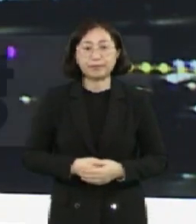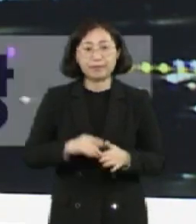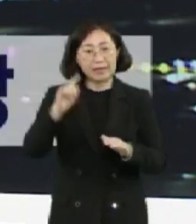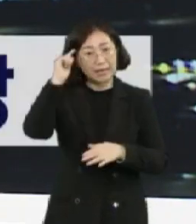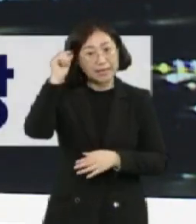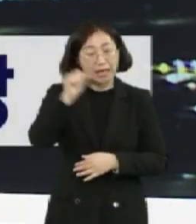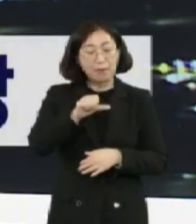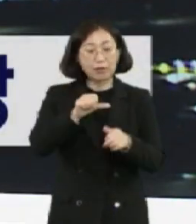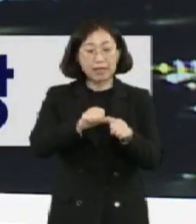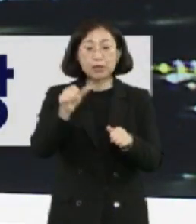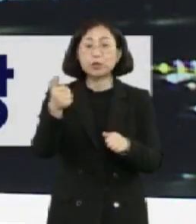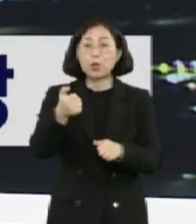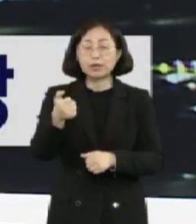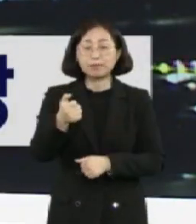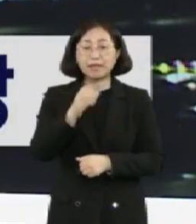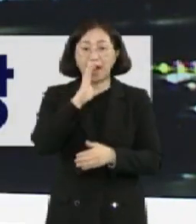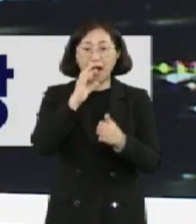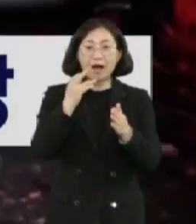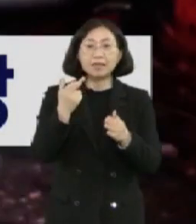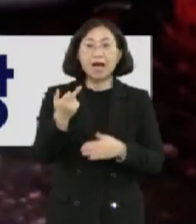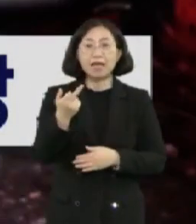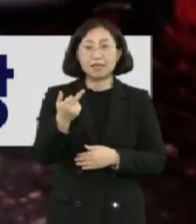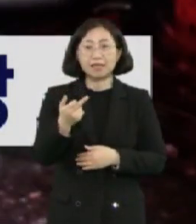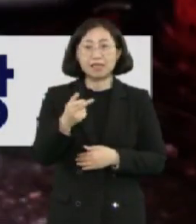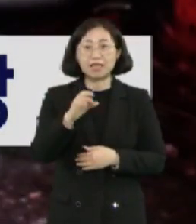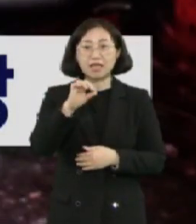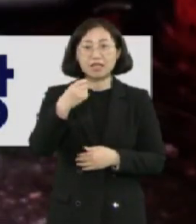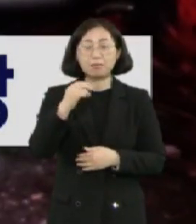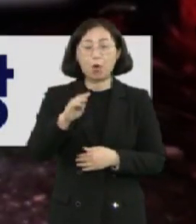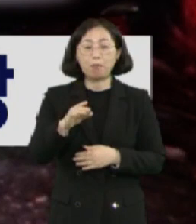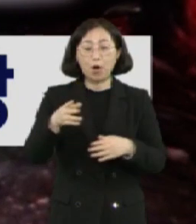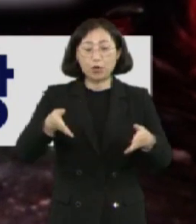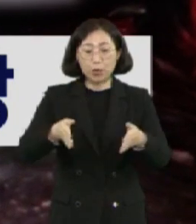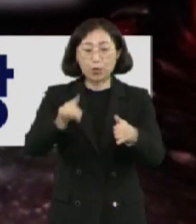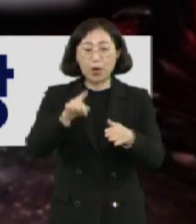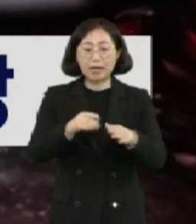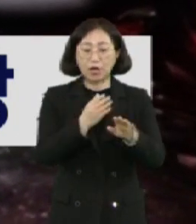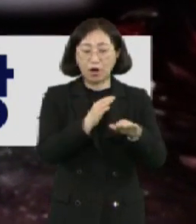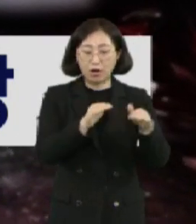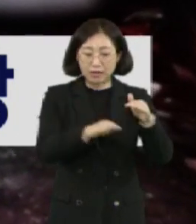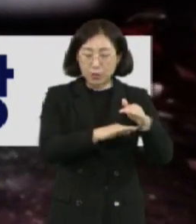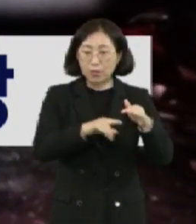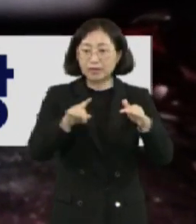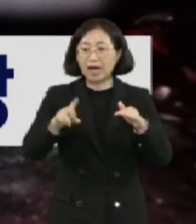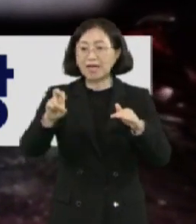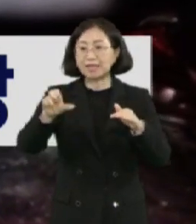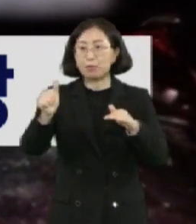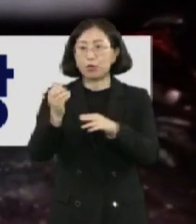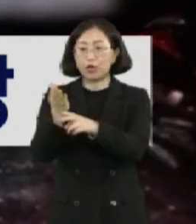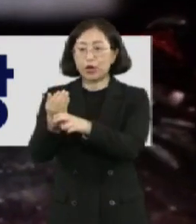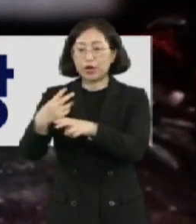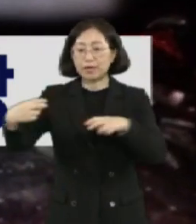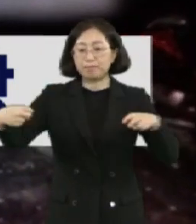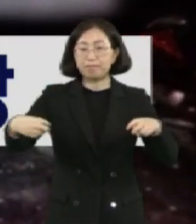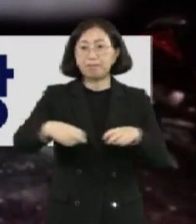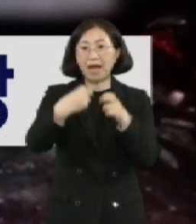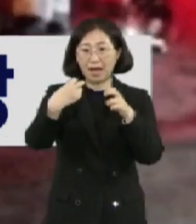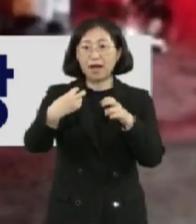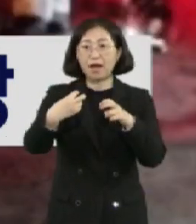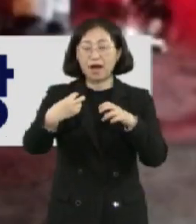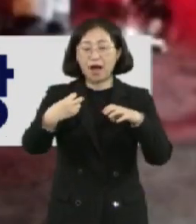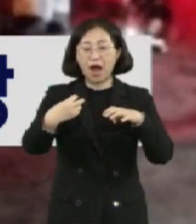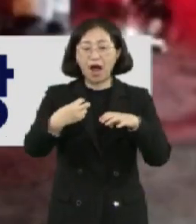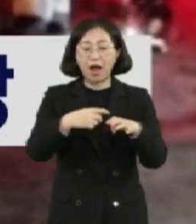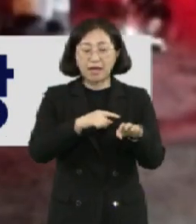오늘 새벽 5시 50번째 아산시 음봉면 에 한 도로에서 승용차와 25톤 덤프트럭이 정면으로 충돌해